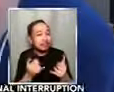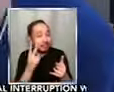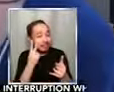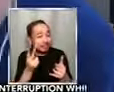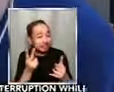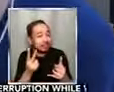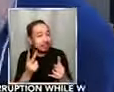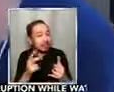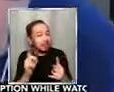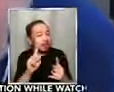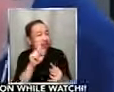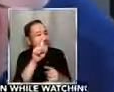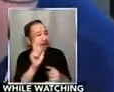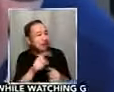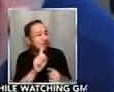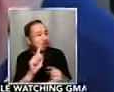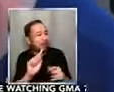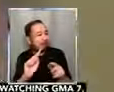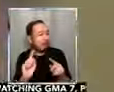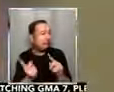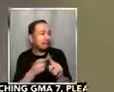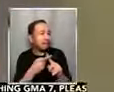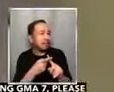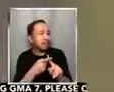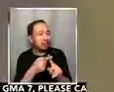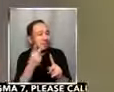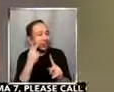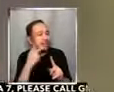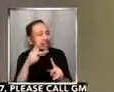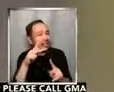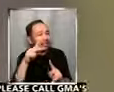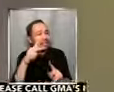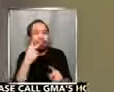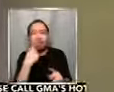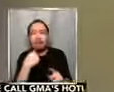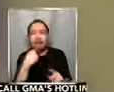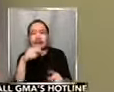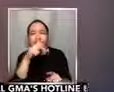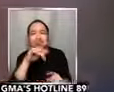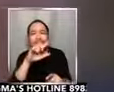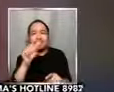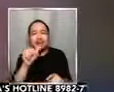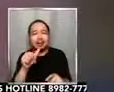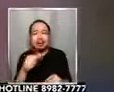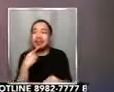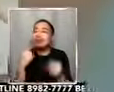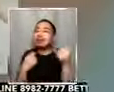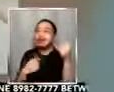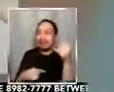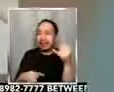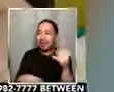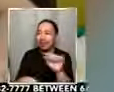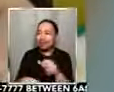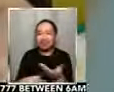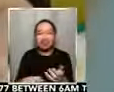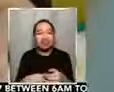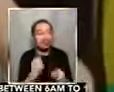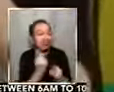Ano ba talaga ang kulay ng pizza, Raiden? Kulay ng pizza, yellow. Yun, galing.